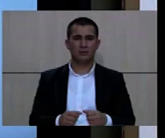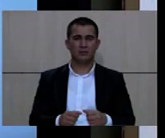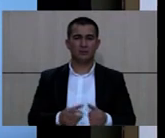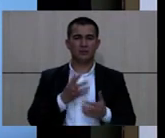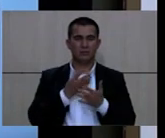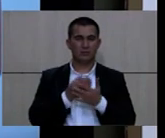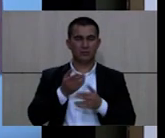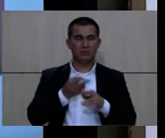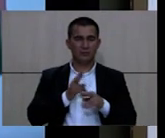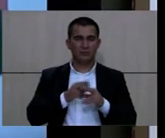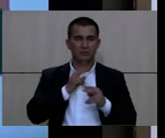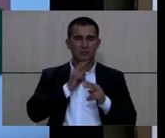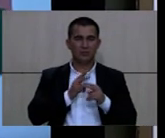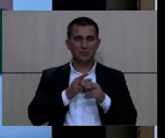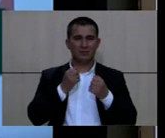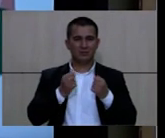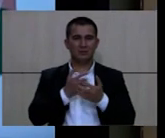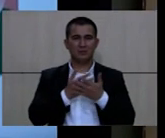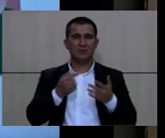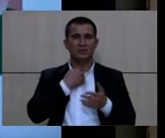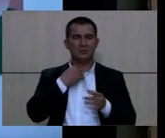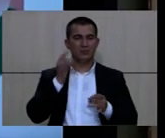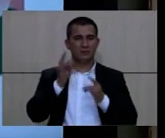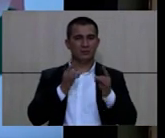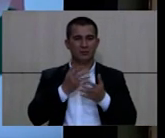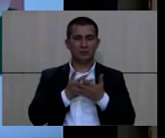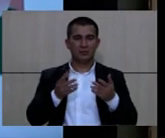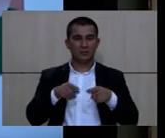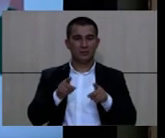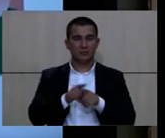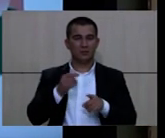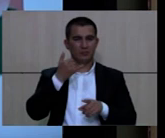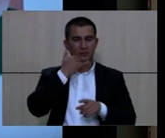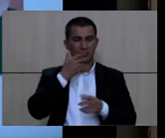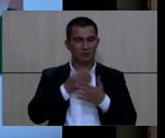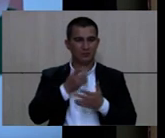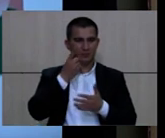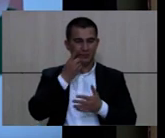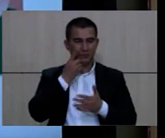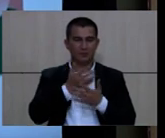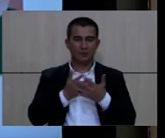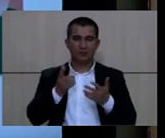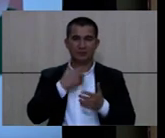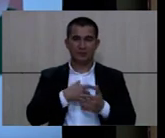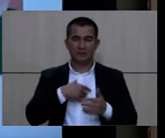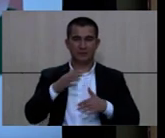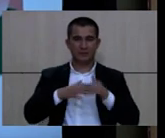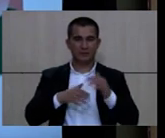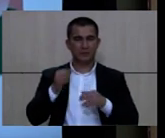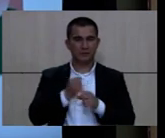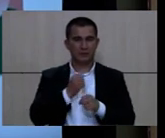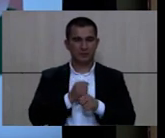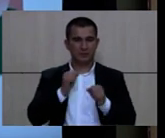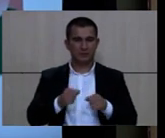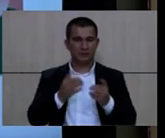Va biz qattiq jismlarda tovushning tarqalishini o'rganish uchun quyidagi telefonni amaliy o'zingiz bajarib ko'rishingiz uchun